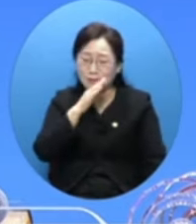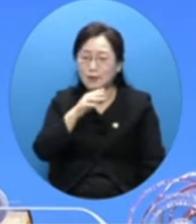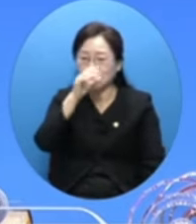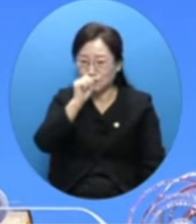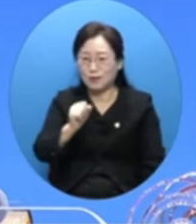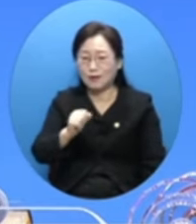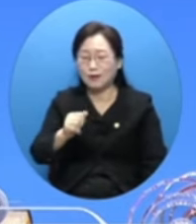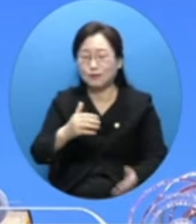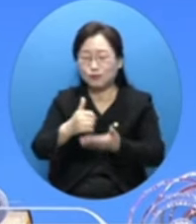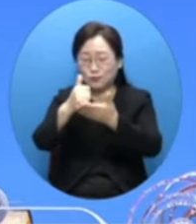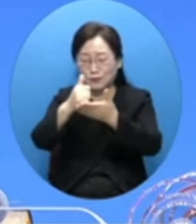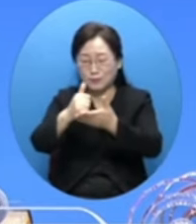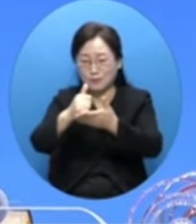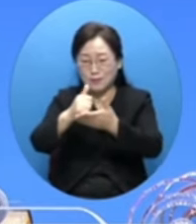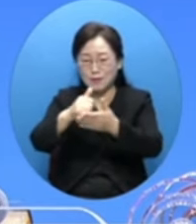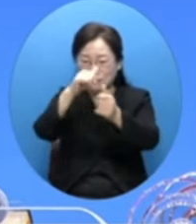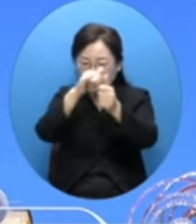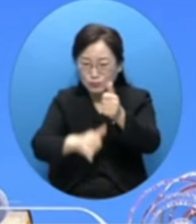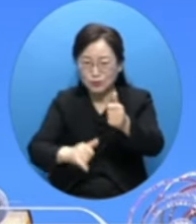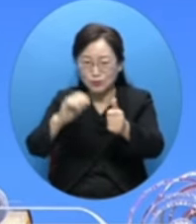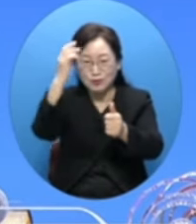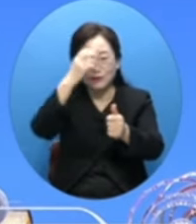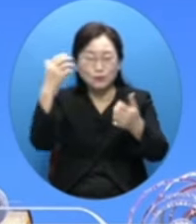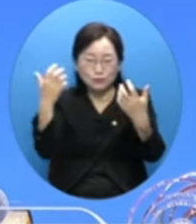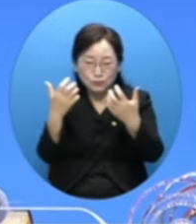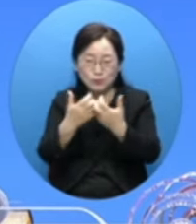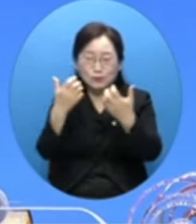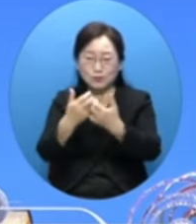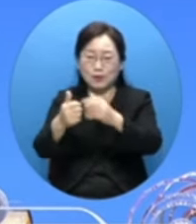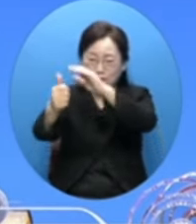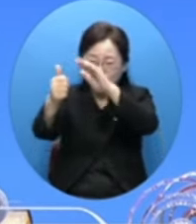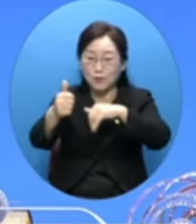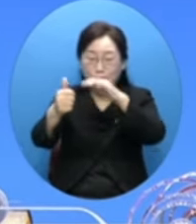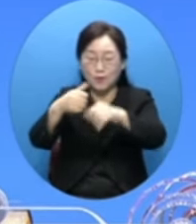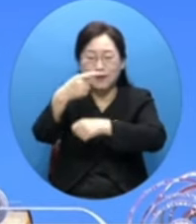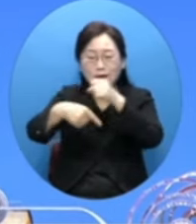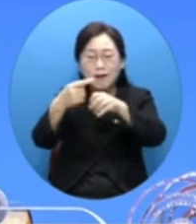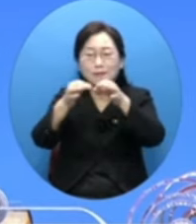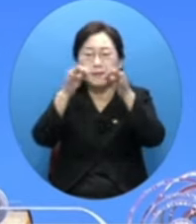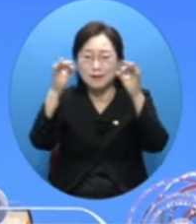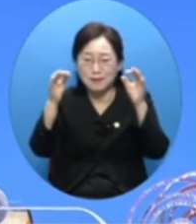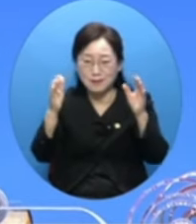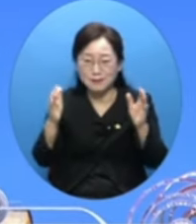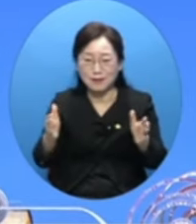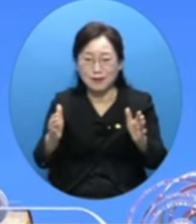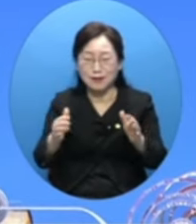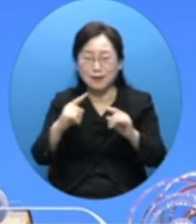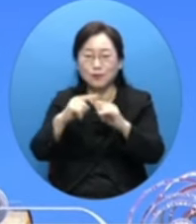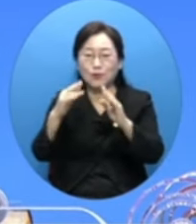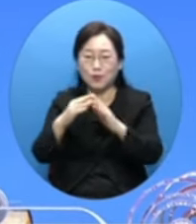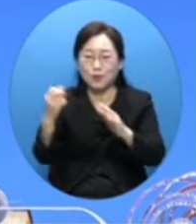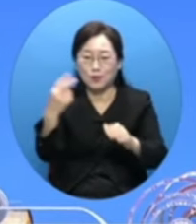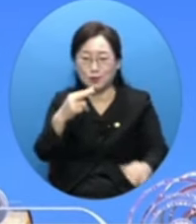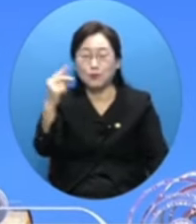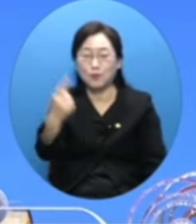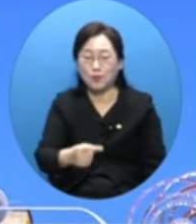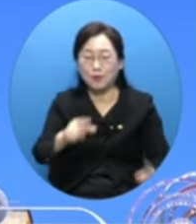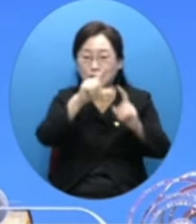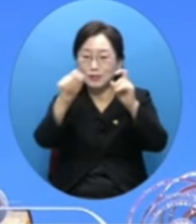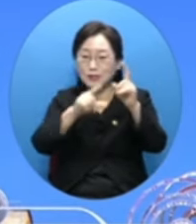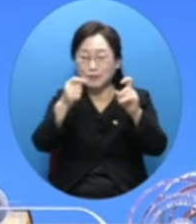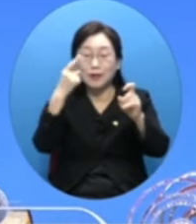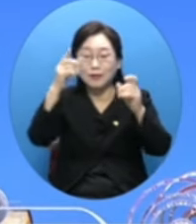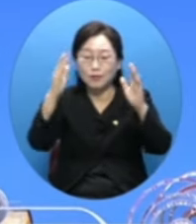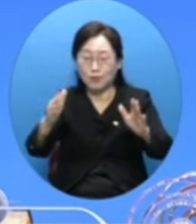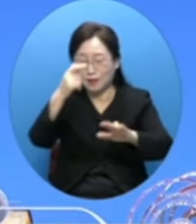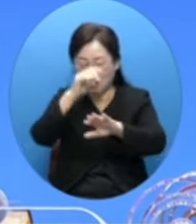주님을 섬기고 성령 충만한 교회라고 남편을 설득해서 1년 만에 교회를 나와서 11월 한 달 내내 예배를 잘